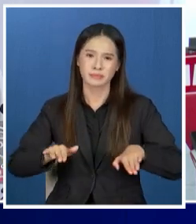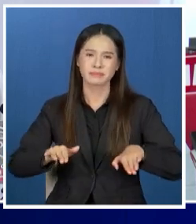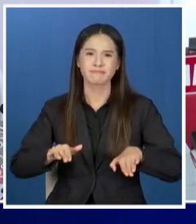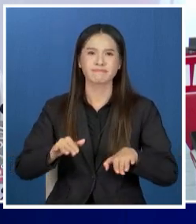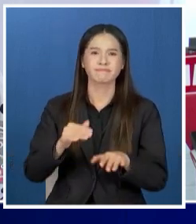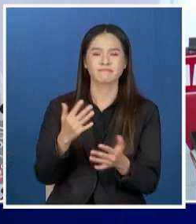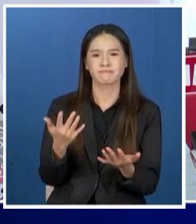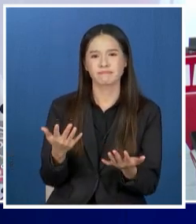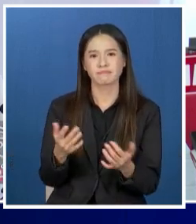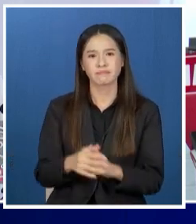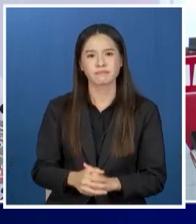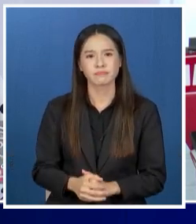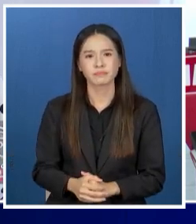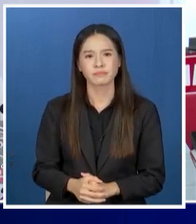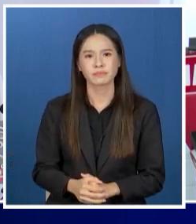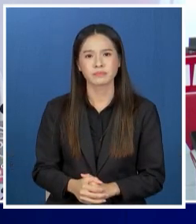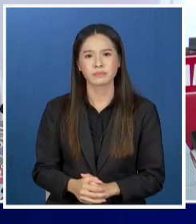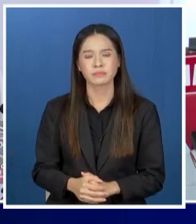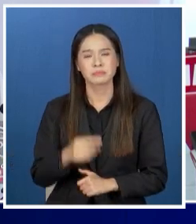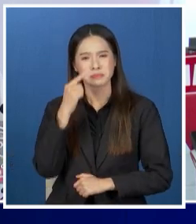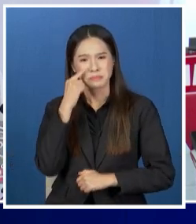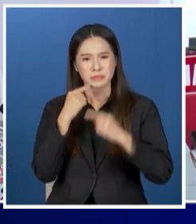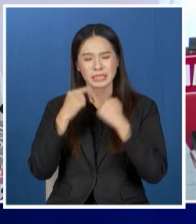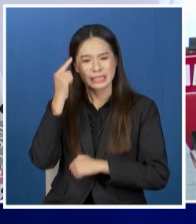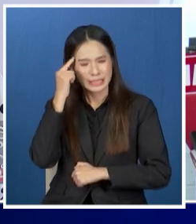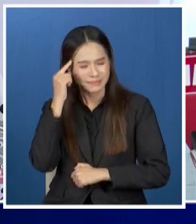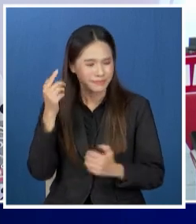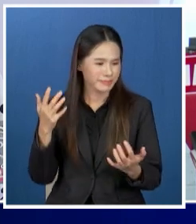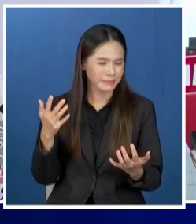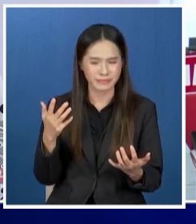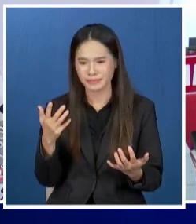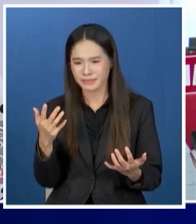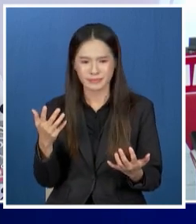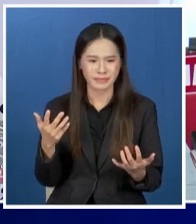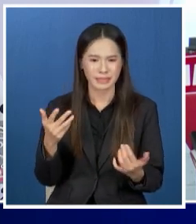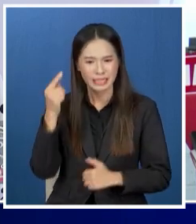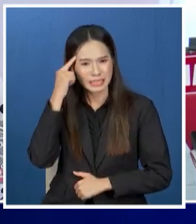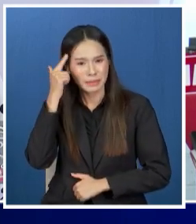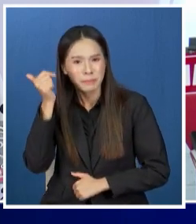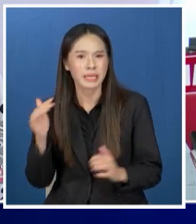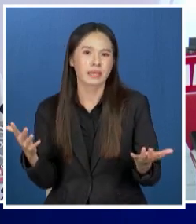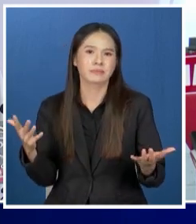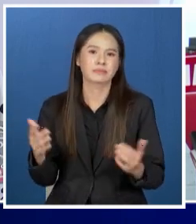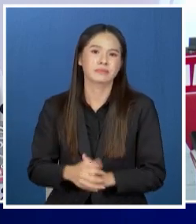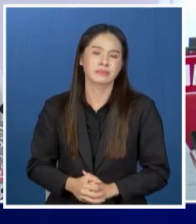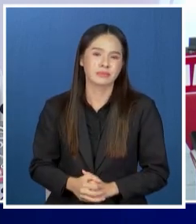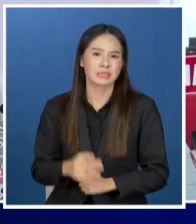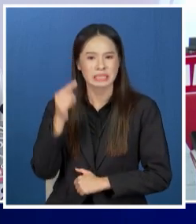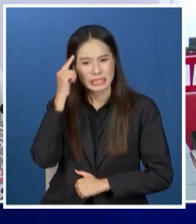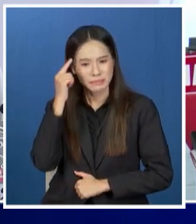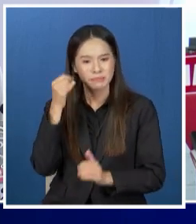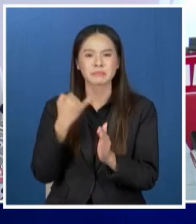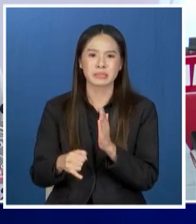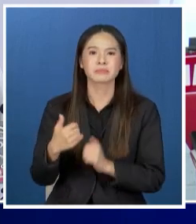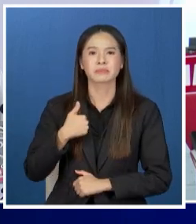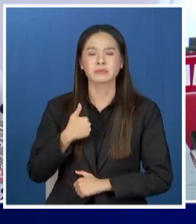ที่จะที่คิดอะไรไม่ได้ไม่ได้ เก่งขนาดนั้นเนาะเราอาจจะคิดผิด